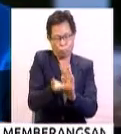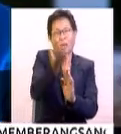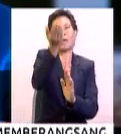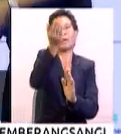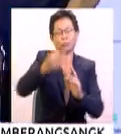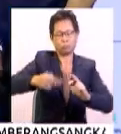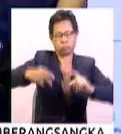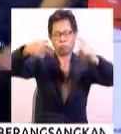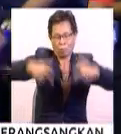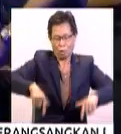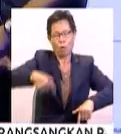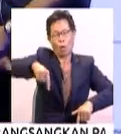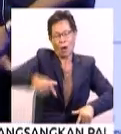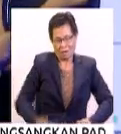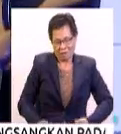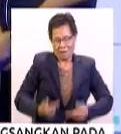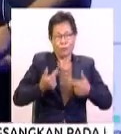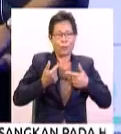mereka.